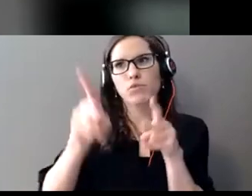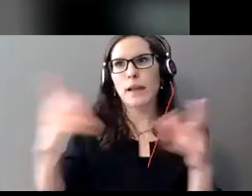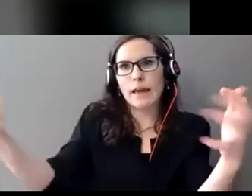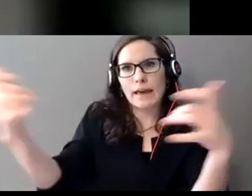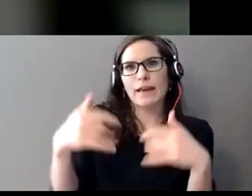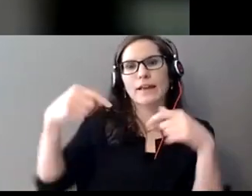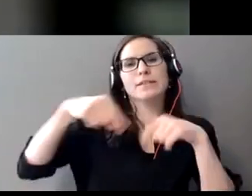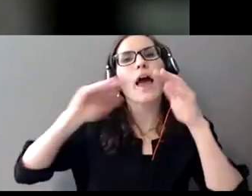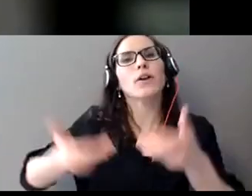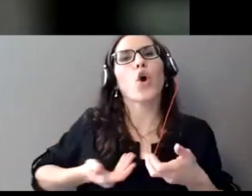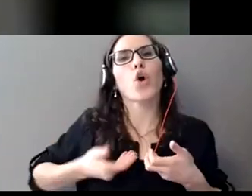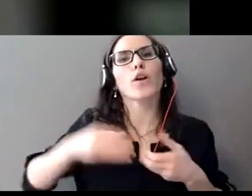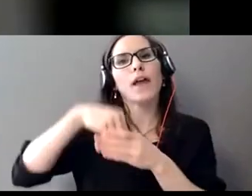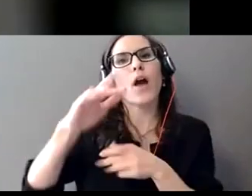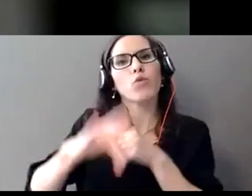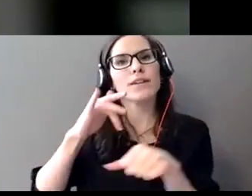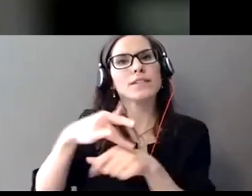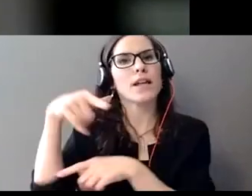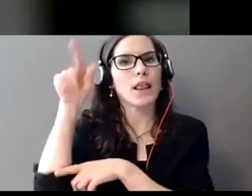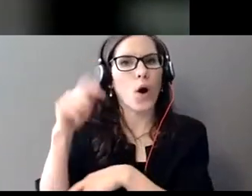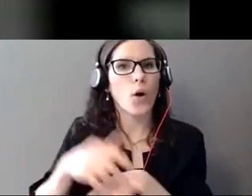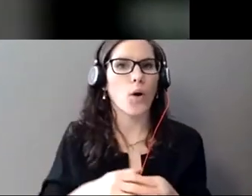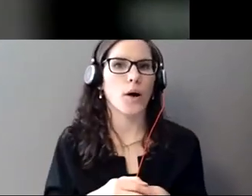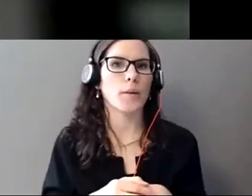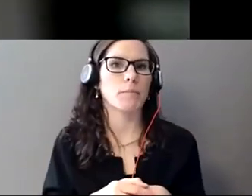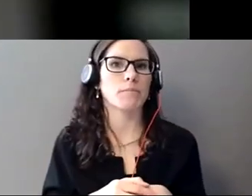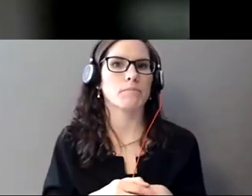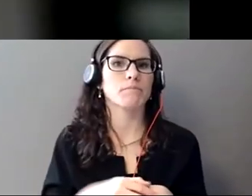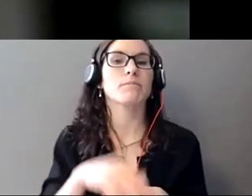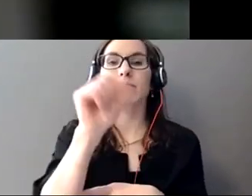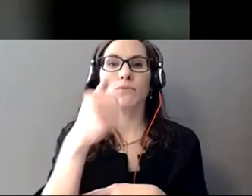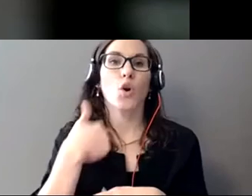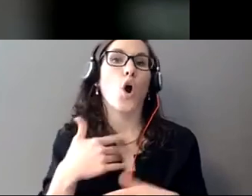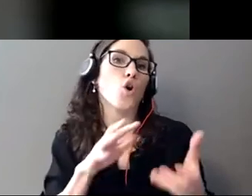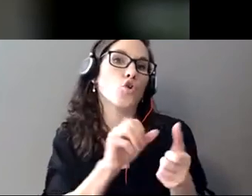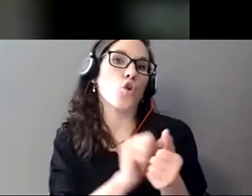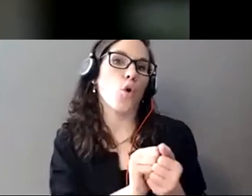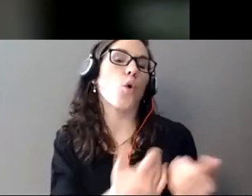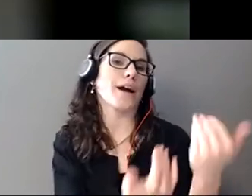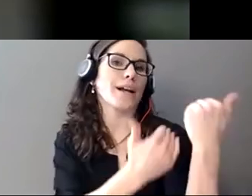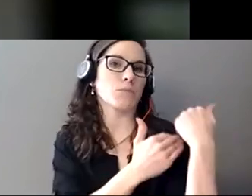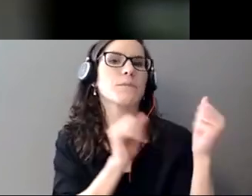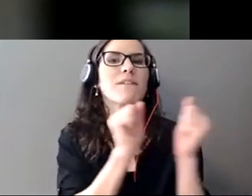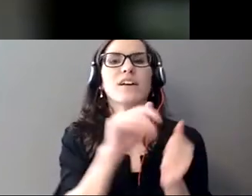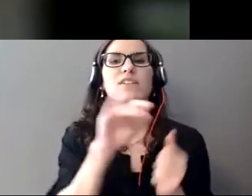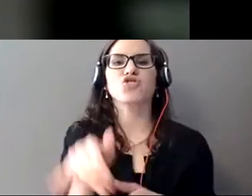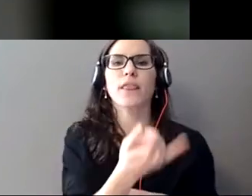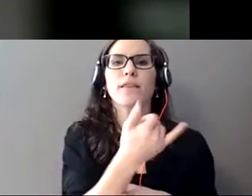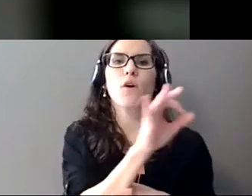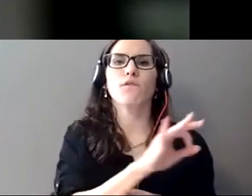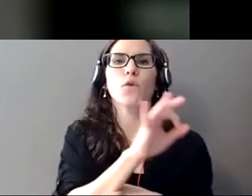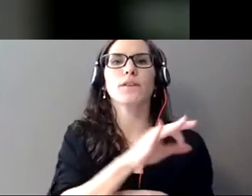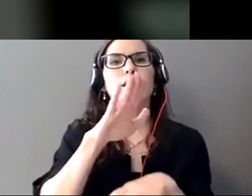II. Donc, je suis en effet co-responsable avec Jennifer Fournier du Master référent handicap. Je ne vais pas prendre